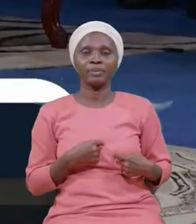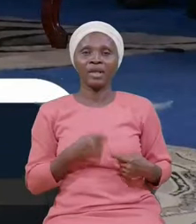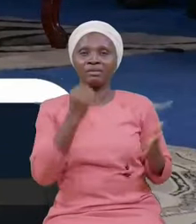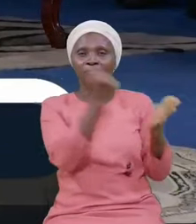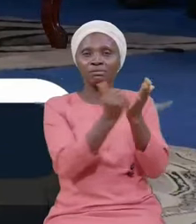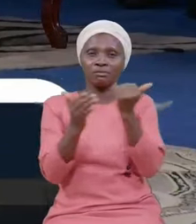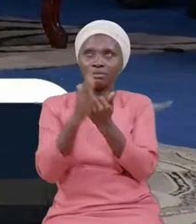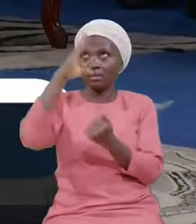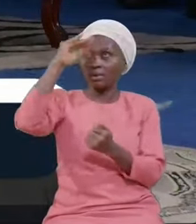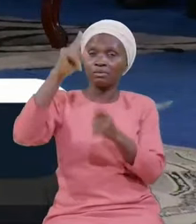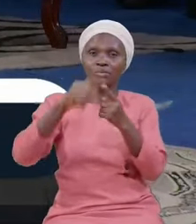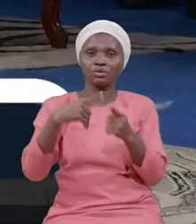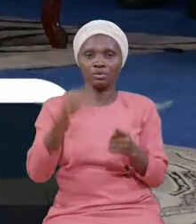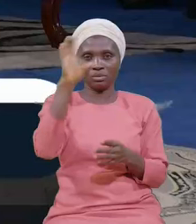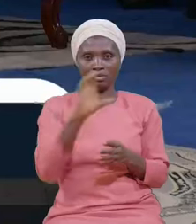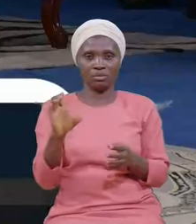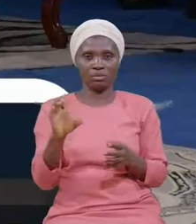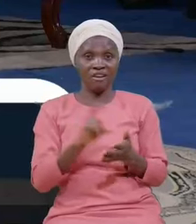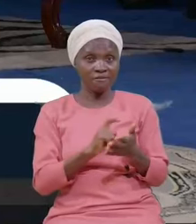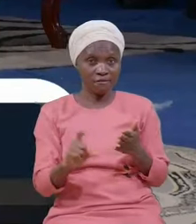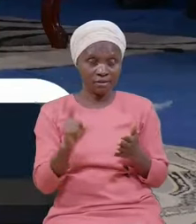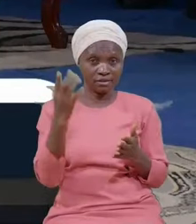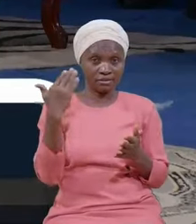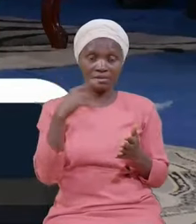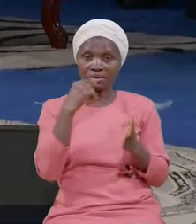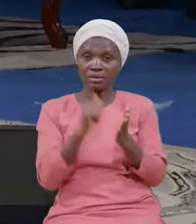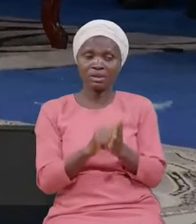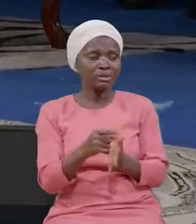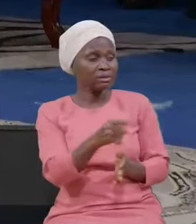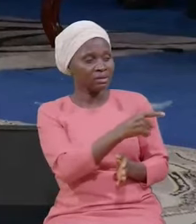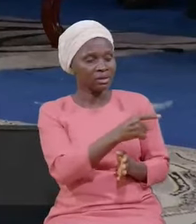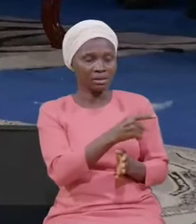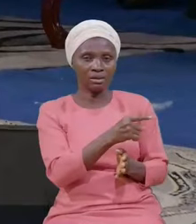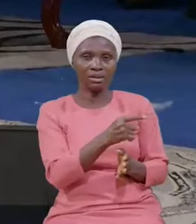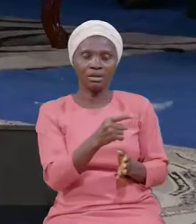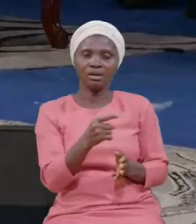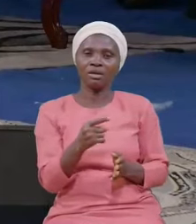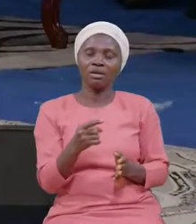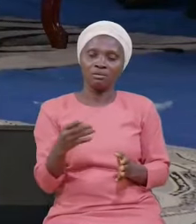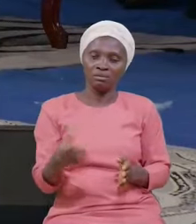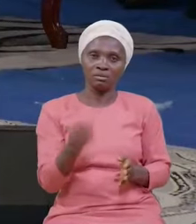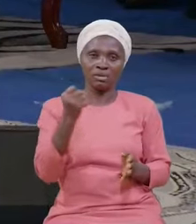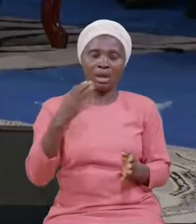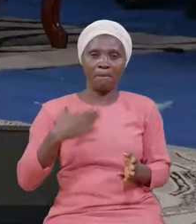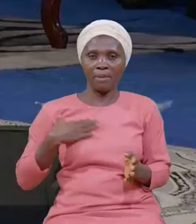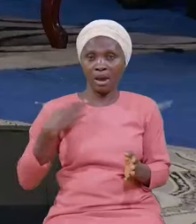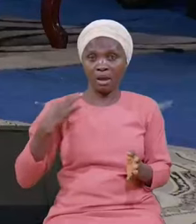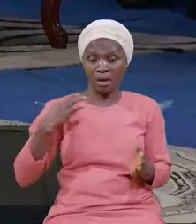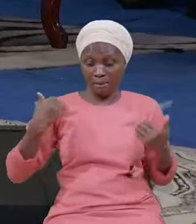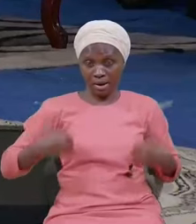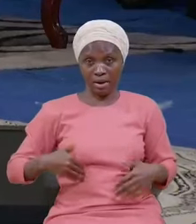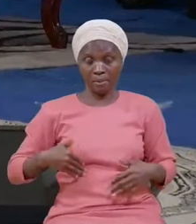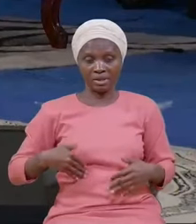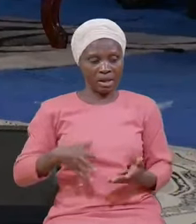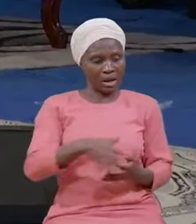Verset 19. Ils partagent mes vêtements. Vous comprenez? Parlant de Jésus,